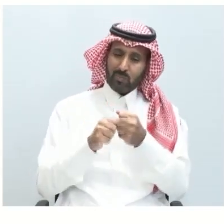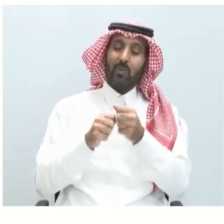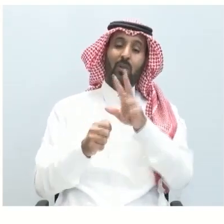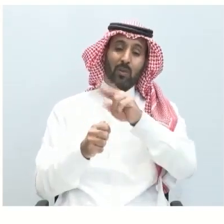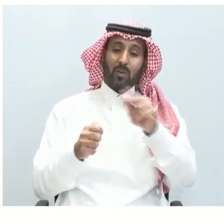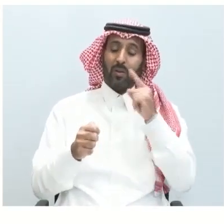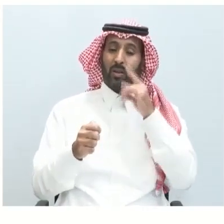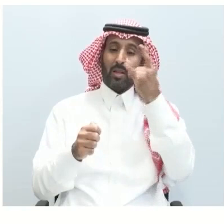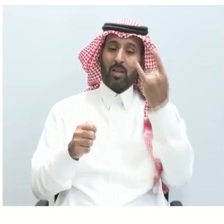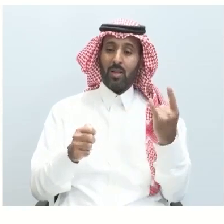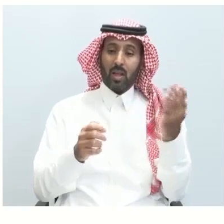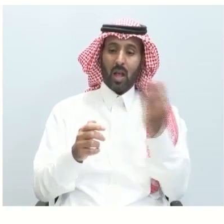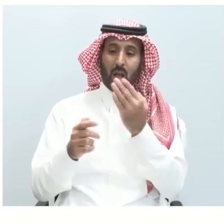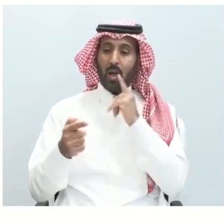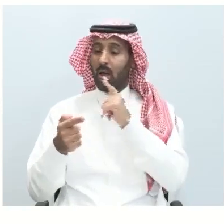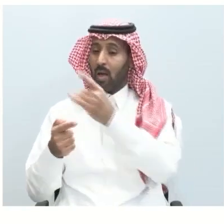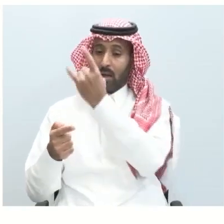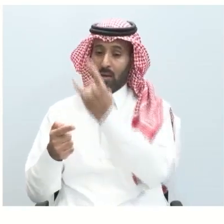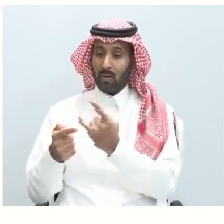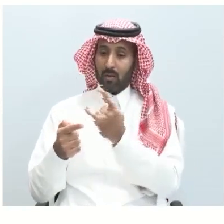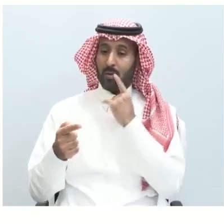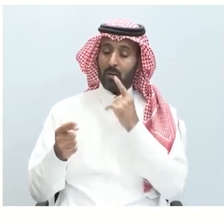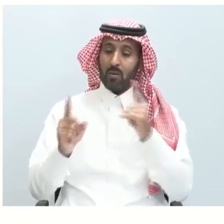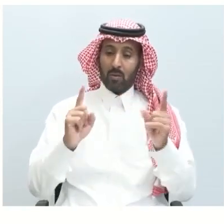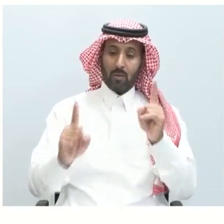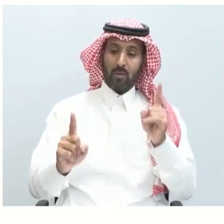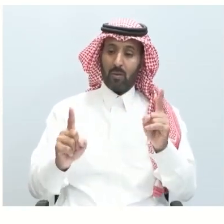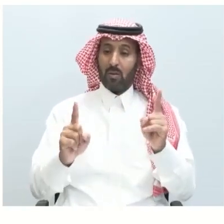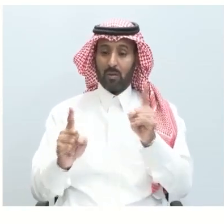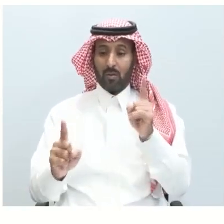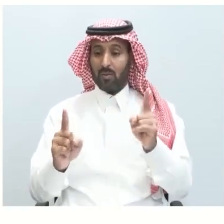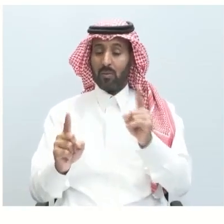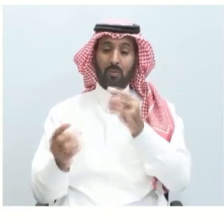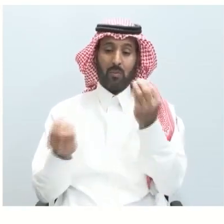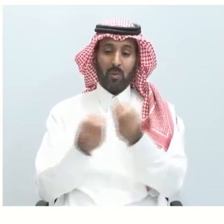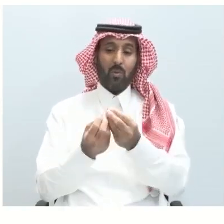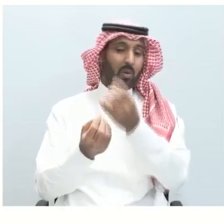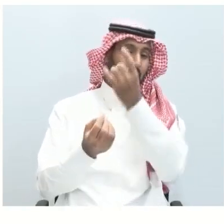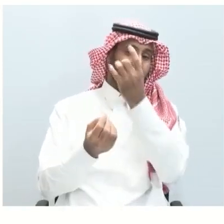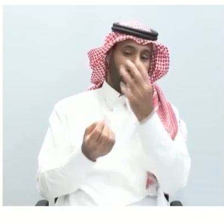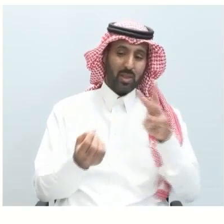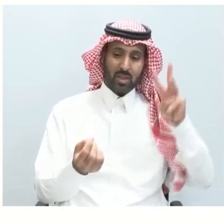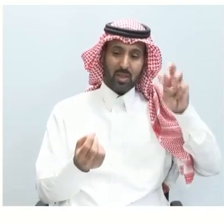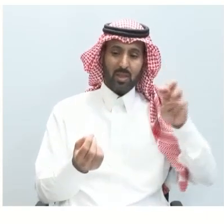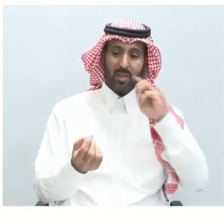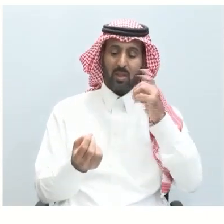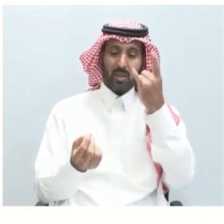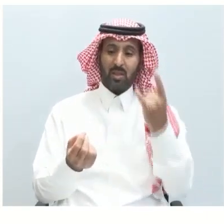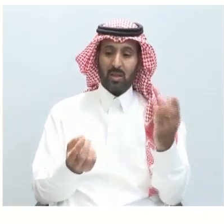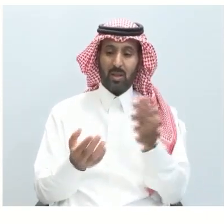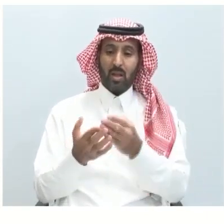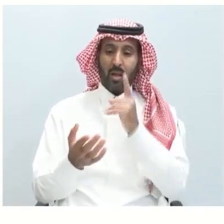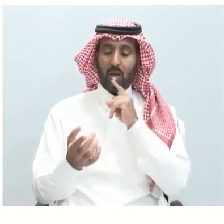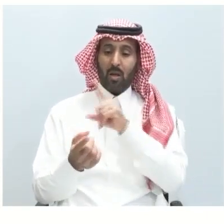قلنا هذا 10 نيوتن قوته هذا 10 وهذا 10 اصبح مجموعهم 30 ايضا هذا 10 10 نيوتن